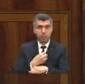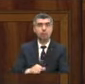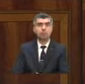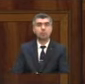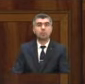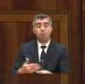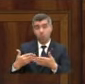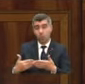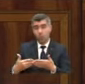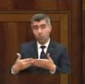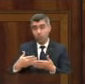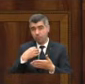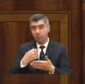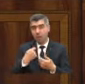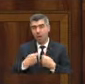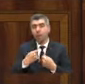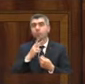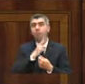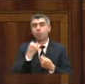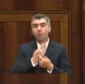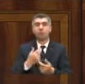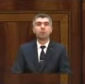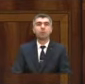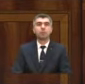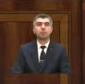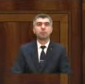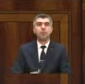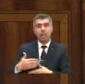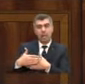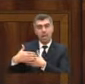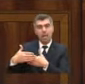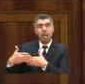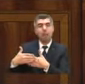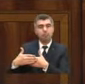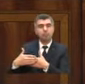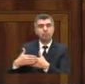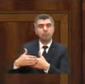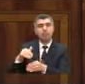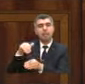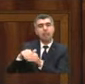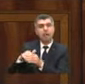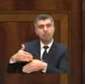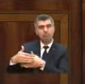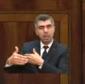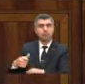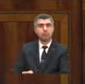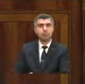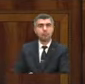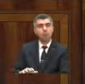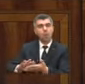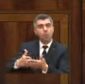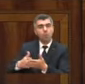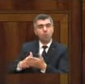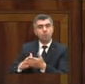الرهان اليوم السيد رئيس الحكومة، ونحن على مشارف نهاية الولاية الحالية، يجب أن يصب على